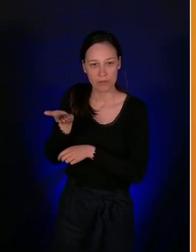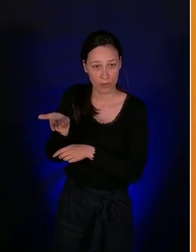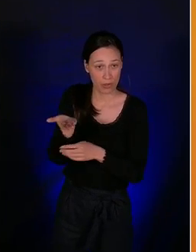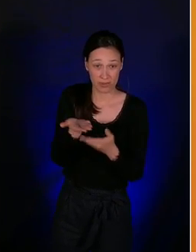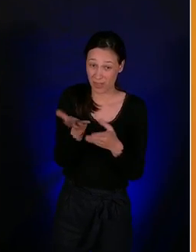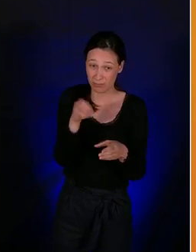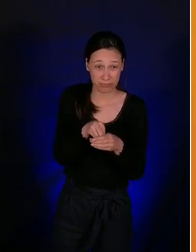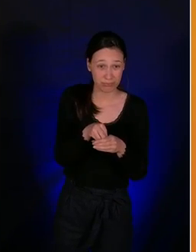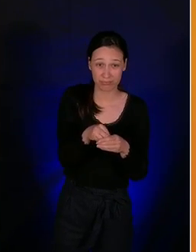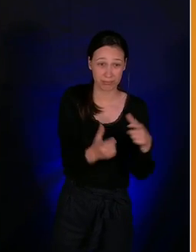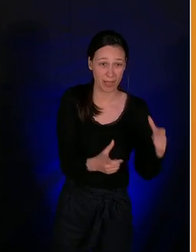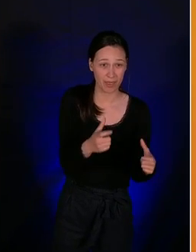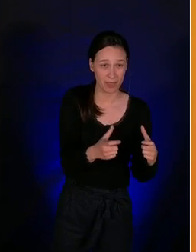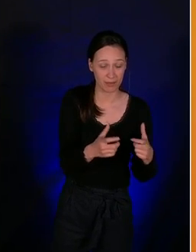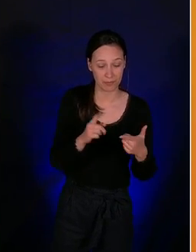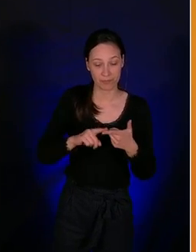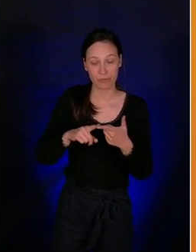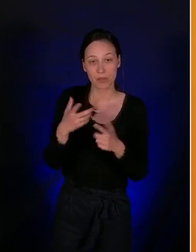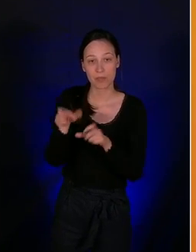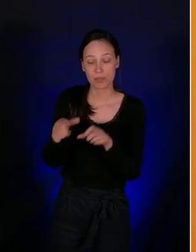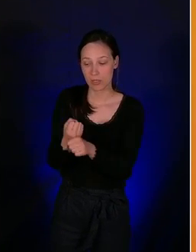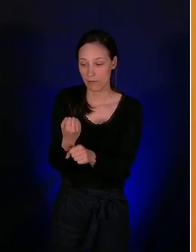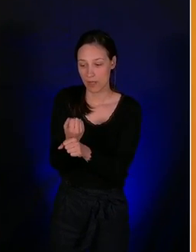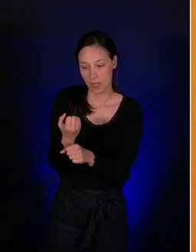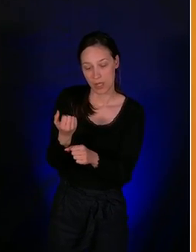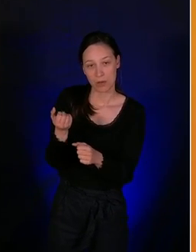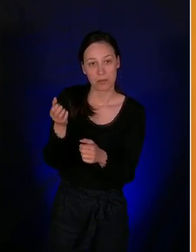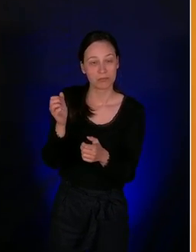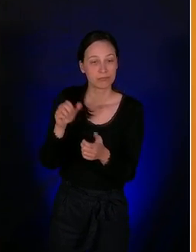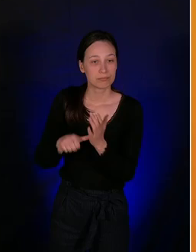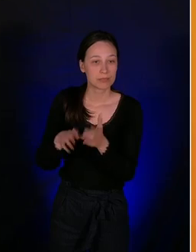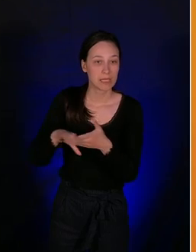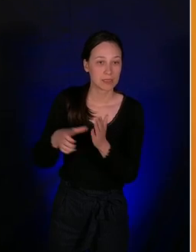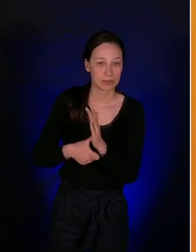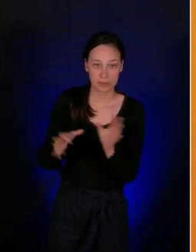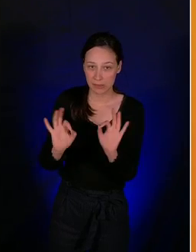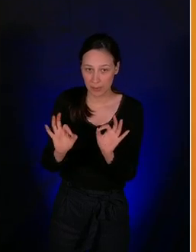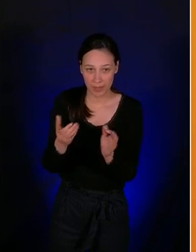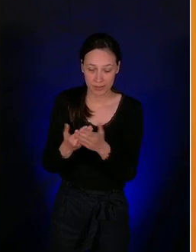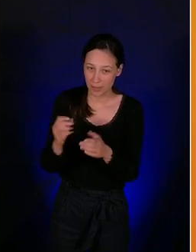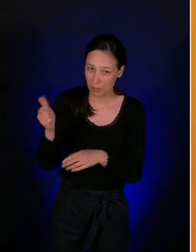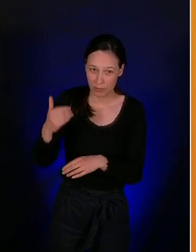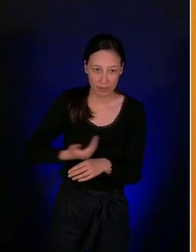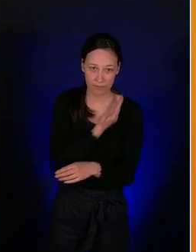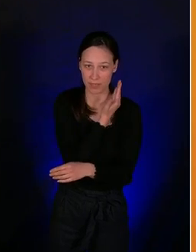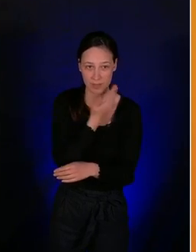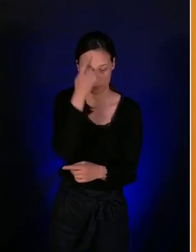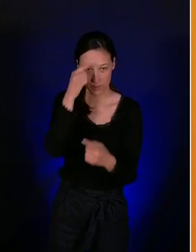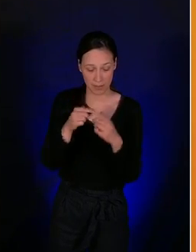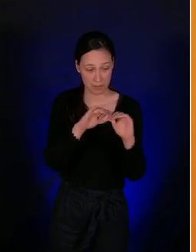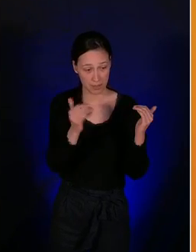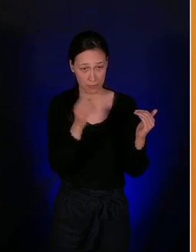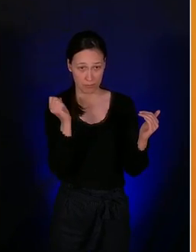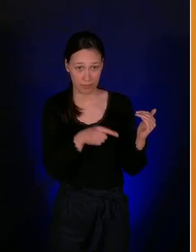Les travailleuses et travailleurs sans papier sont souvent aussi les premières victimes de ces plateformes. La CGT les aide à s'organiser, à